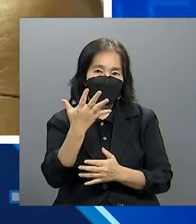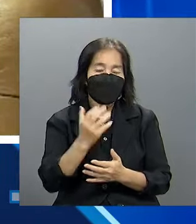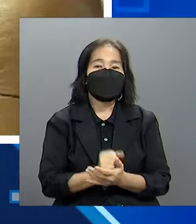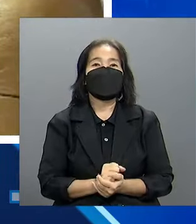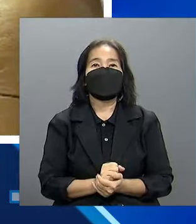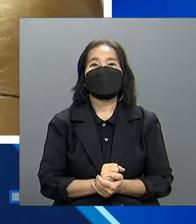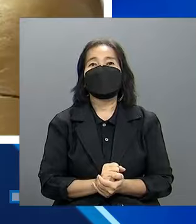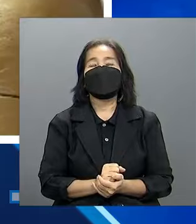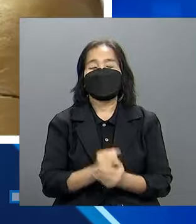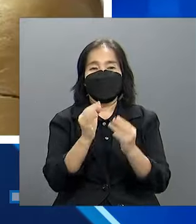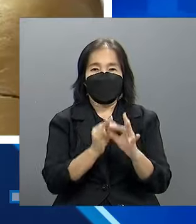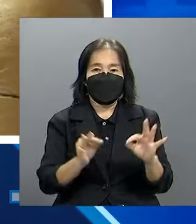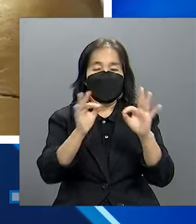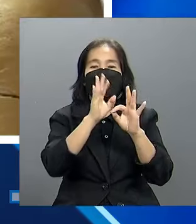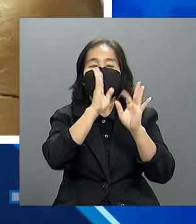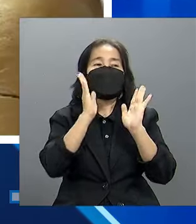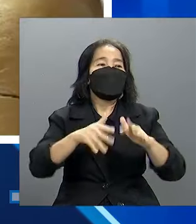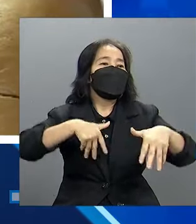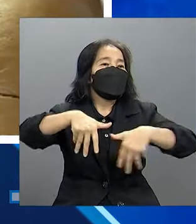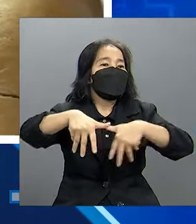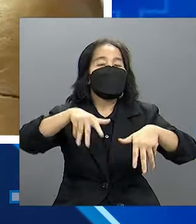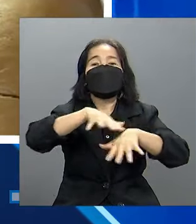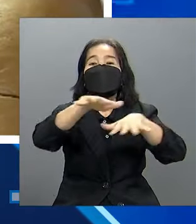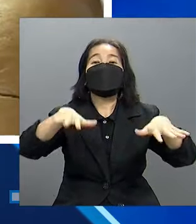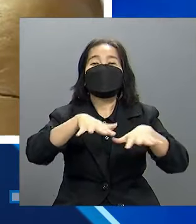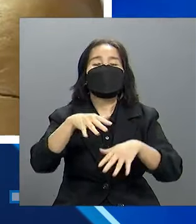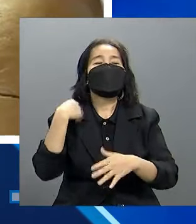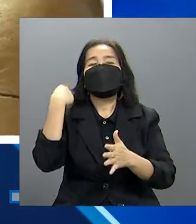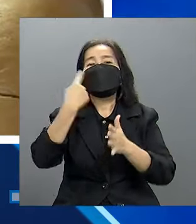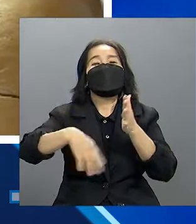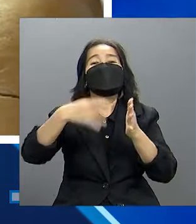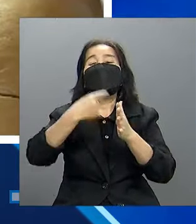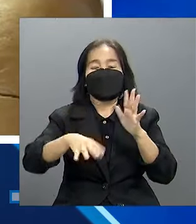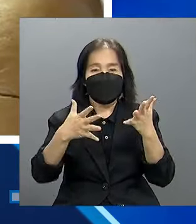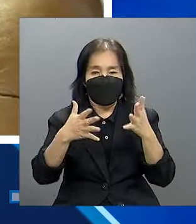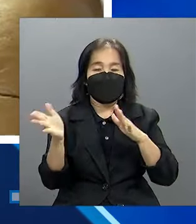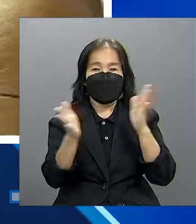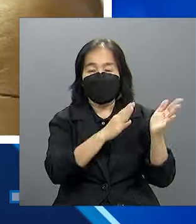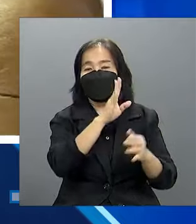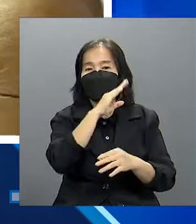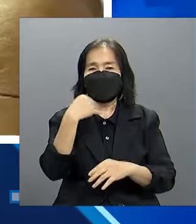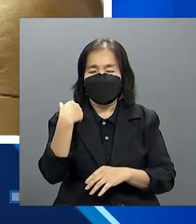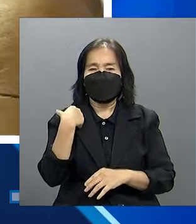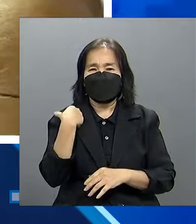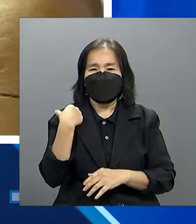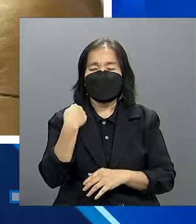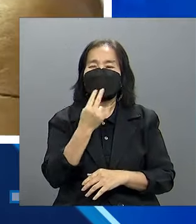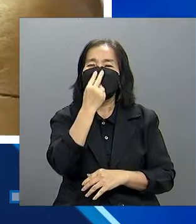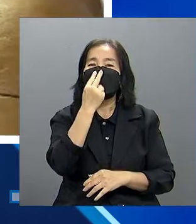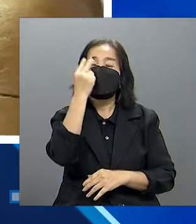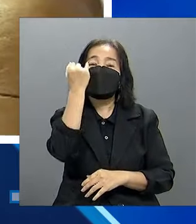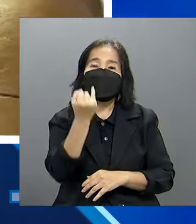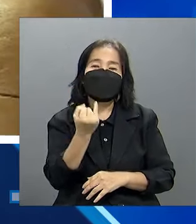ถ้าเกิดว่าคนปกติเนี่ยก็มักจะไม่มีอาการอะไรอยู่แล้วไม่น่าเป็นห่วงใช่ปะคะแต่ว่าถ้าเกิดว่าคนที่มีลักษณะของภูมิแพ้มีอาการคัด